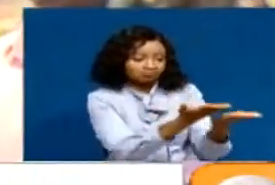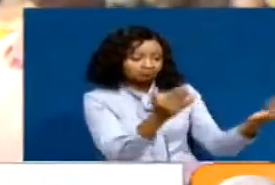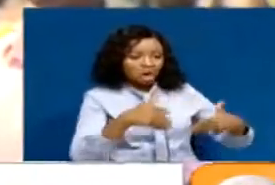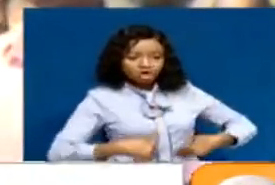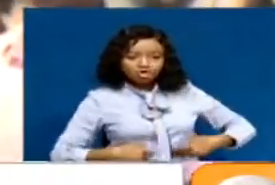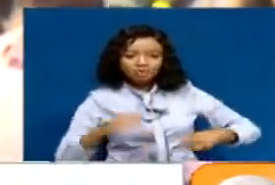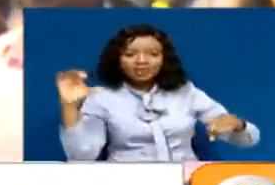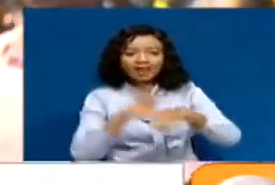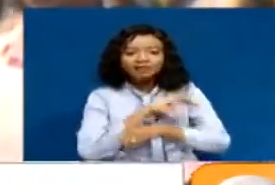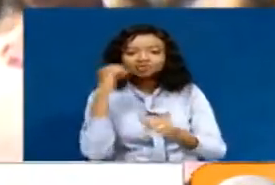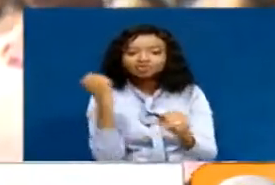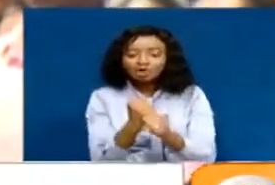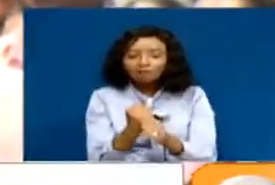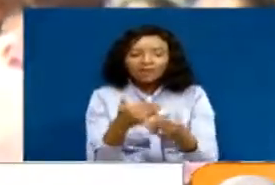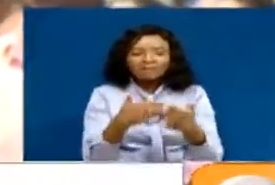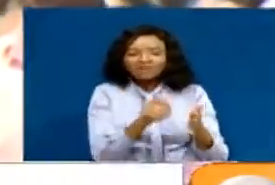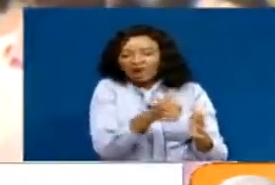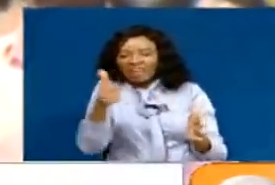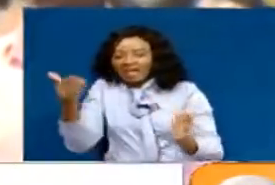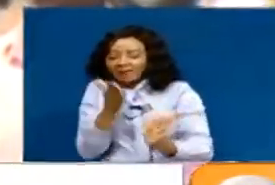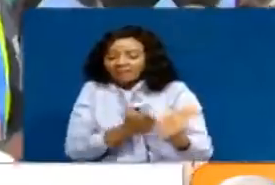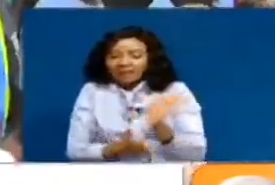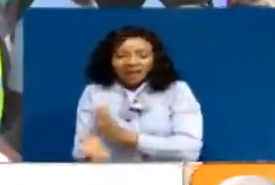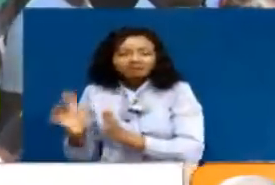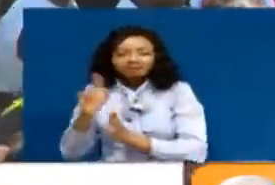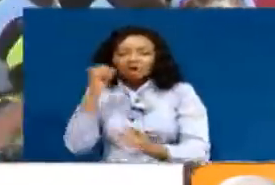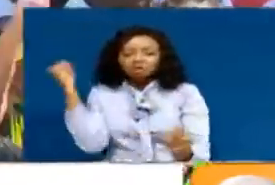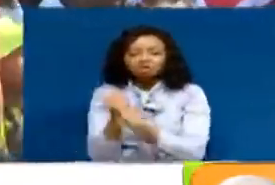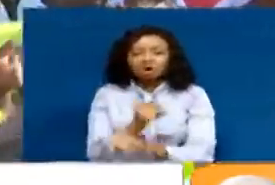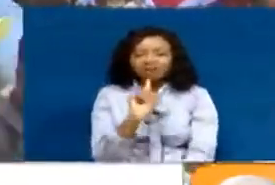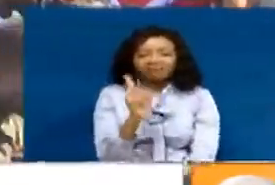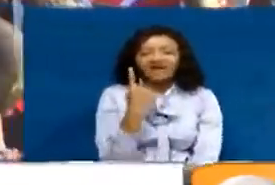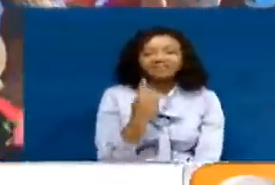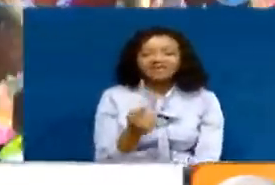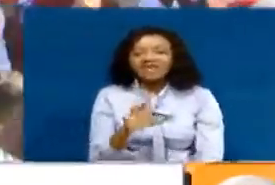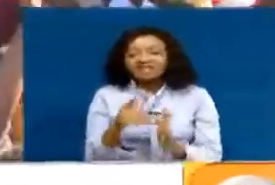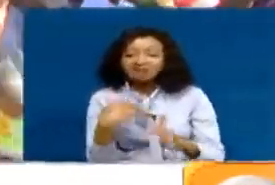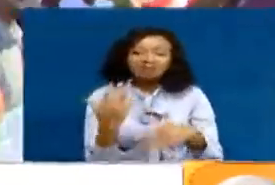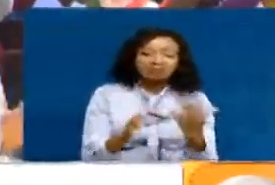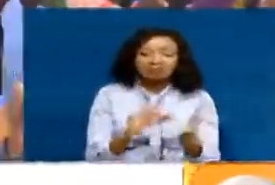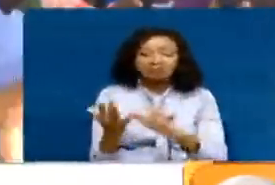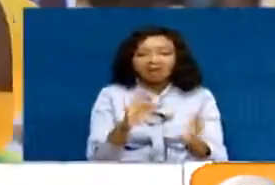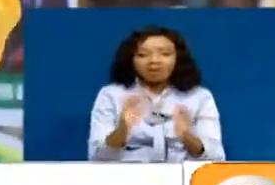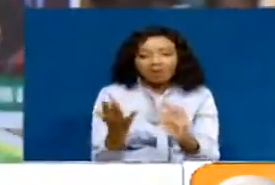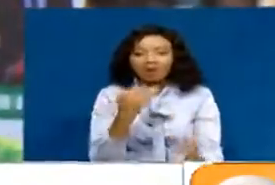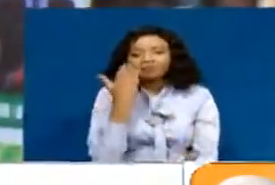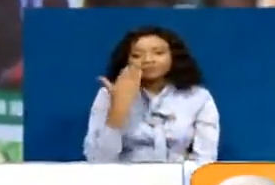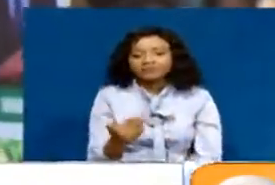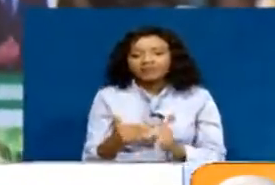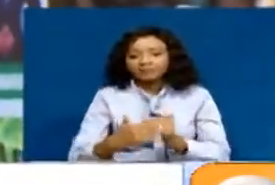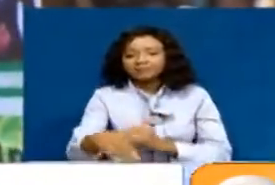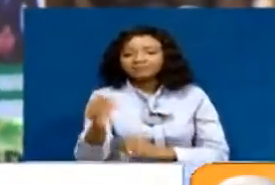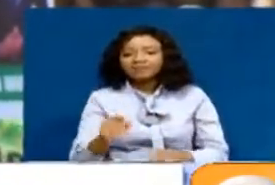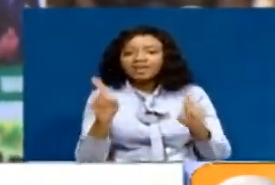vijana kwanza, kabla hatujapanga yale mambo mengine ya kubadilisha katiba, sijui kufanya nini, sijui kufanya nini. Na